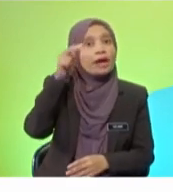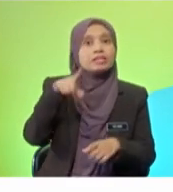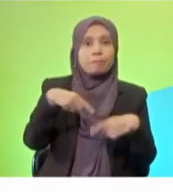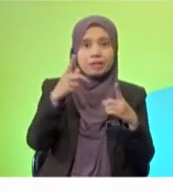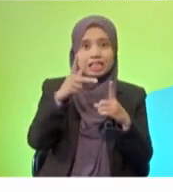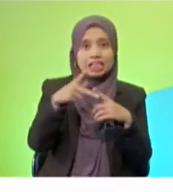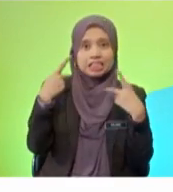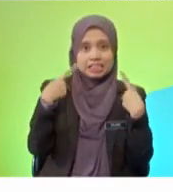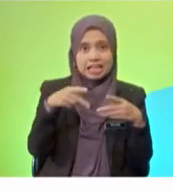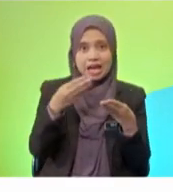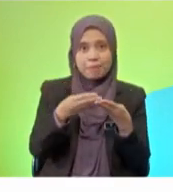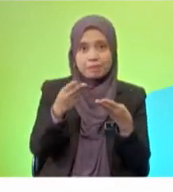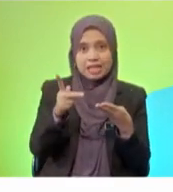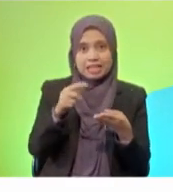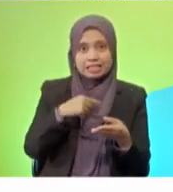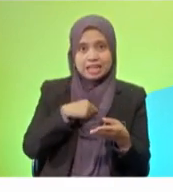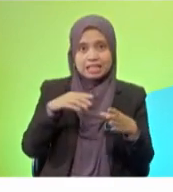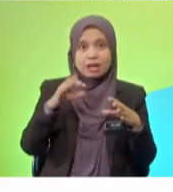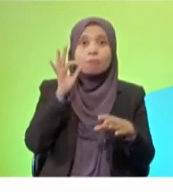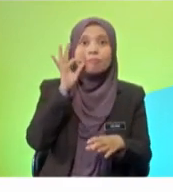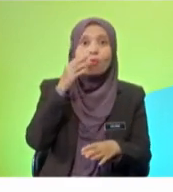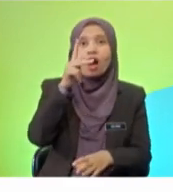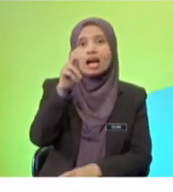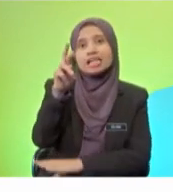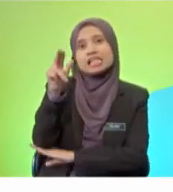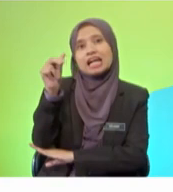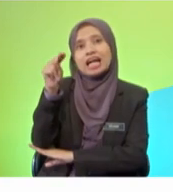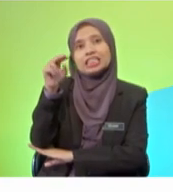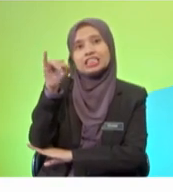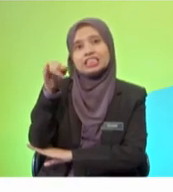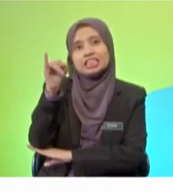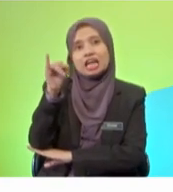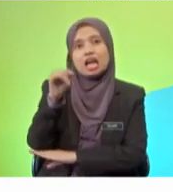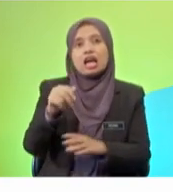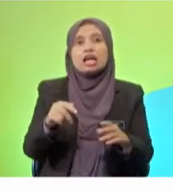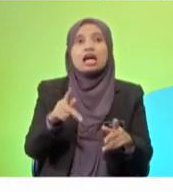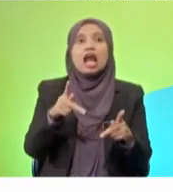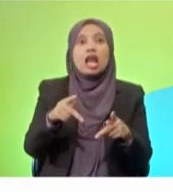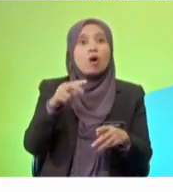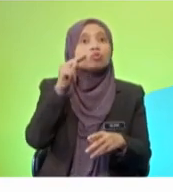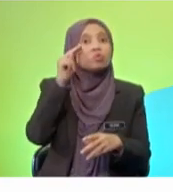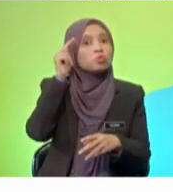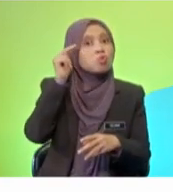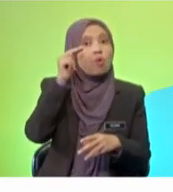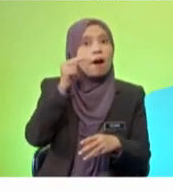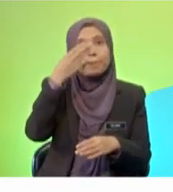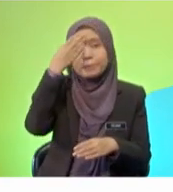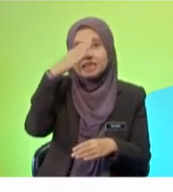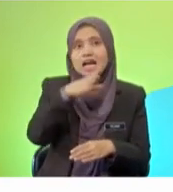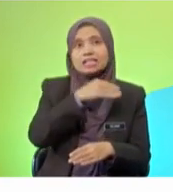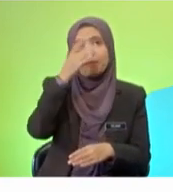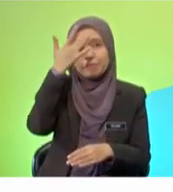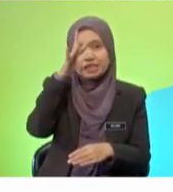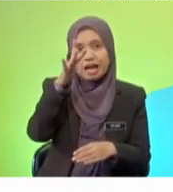belikan saya buah keranji jika Tuan bijak dan pandai hewan apa